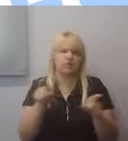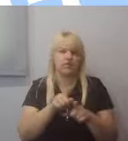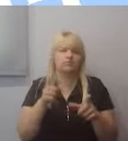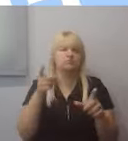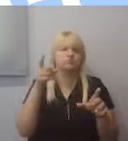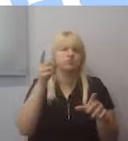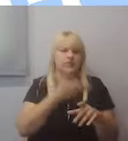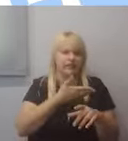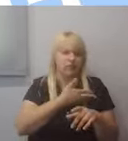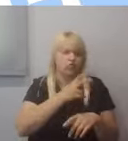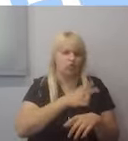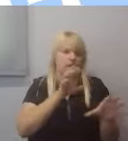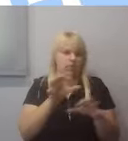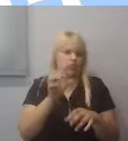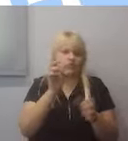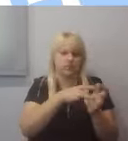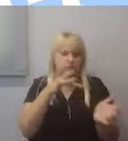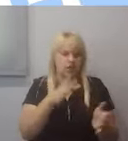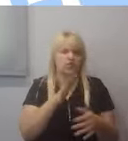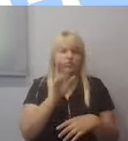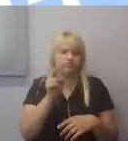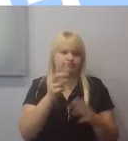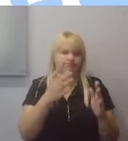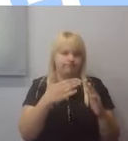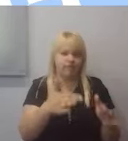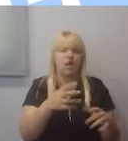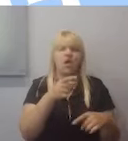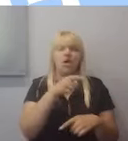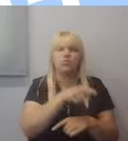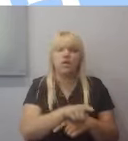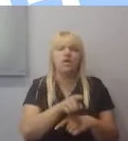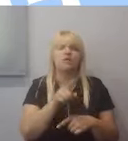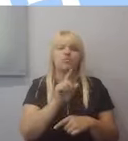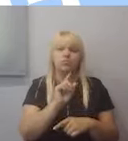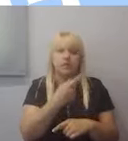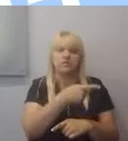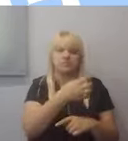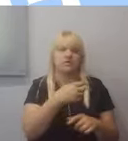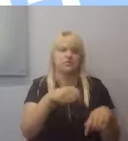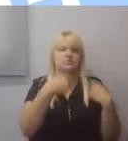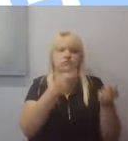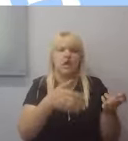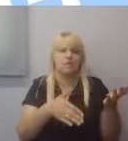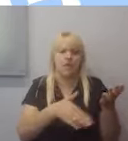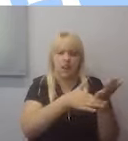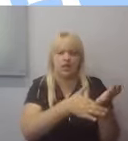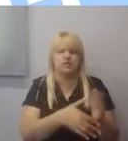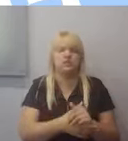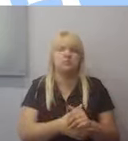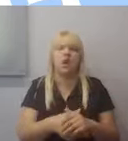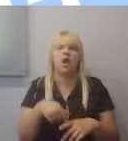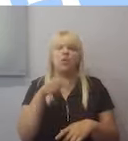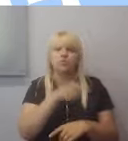centros ja lai lai nebūtu tā kad jā viņi pirmie kas lūdz pēc palīdzības ja un tā ir tā darbības